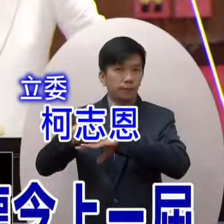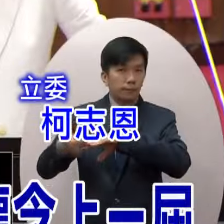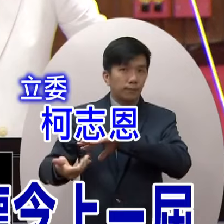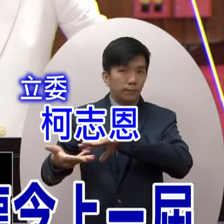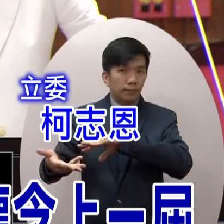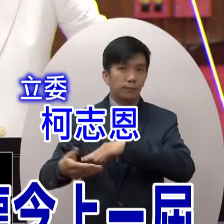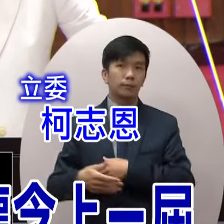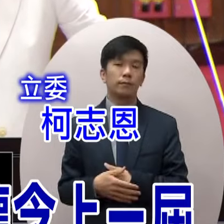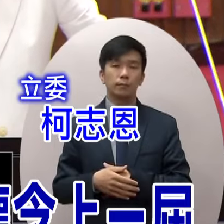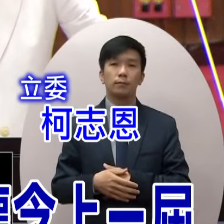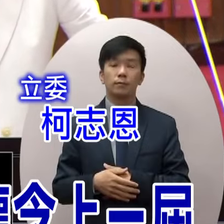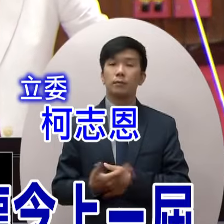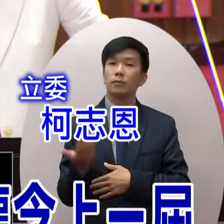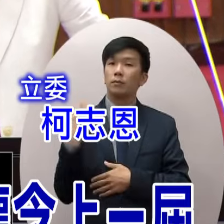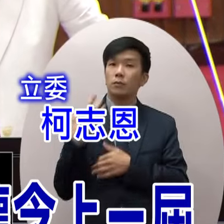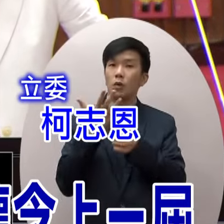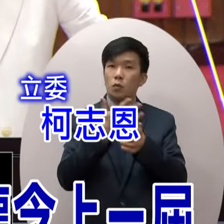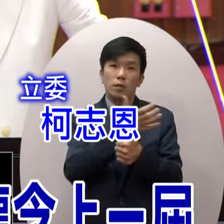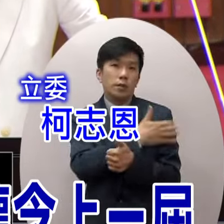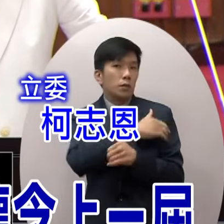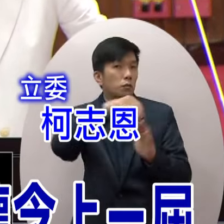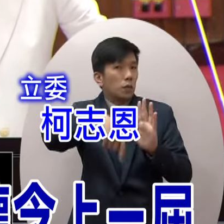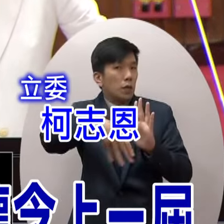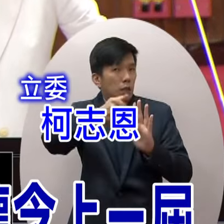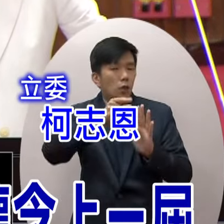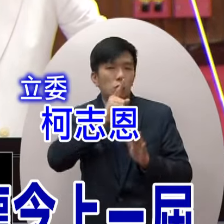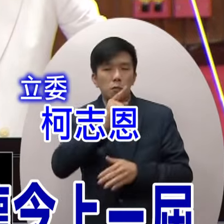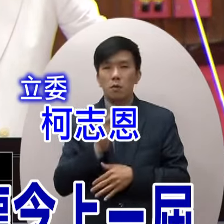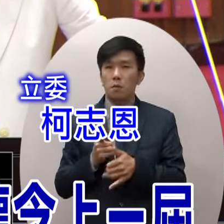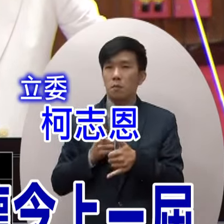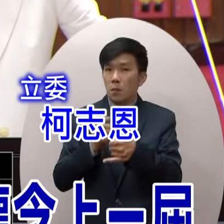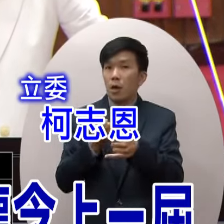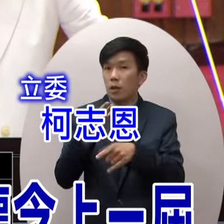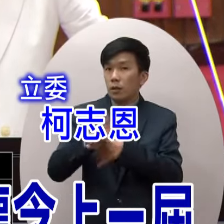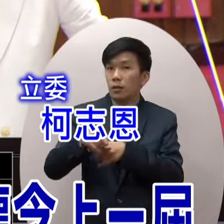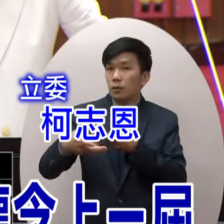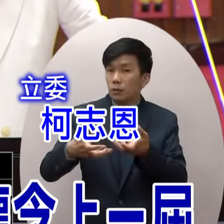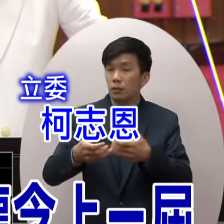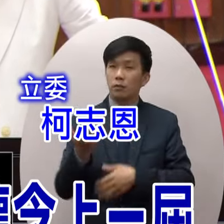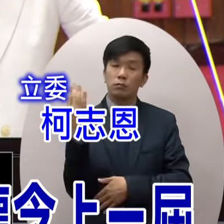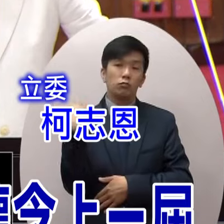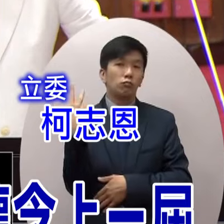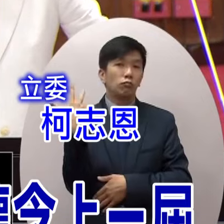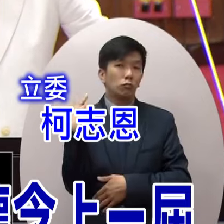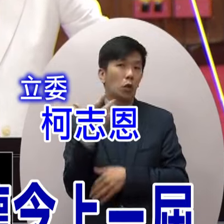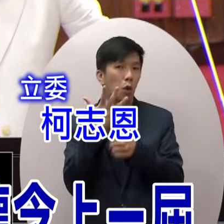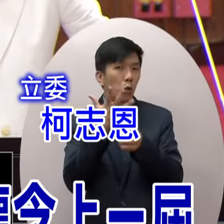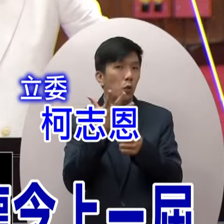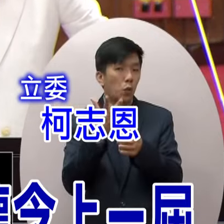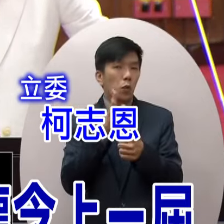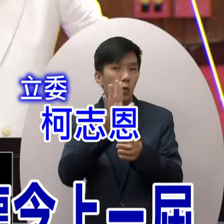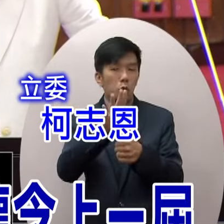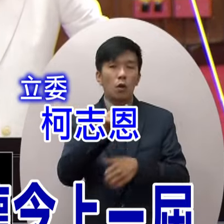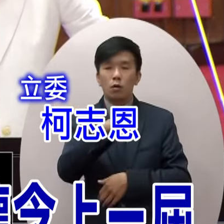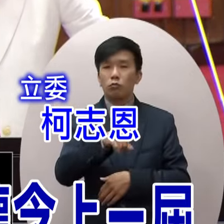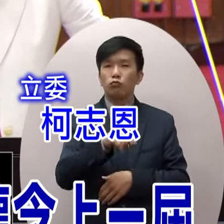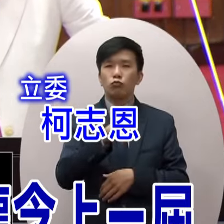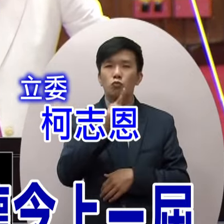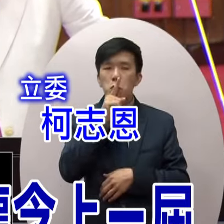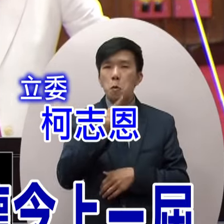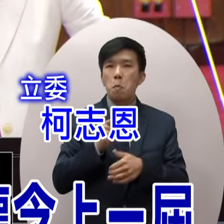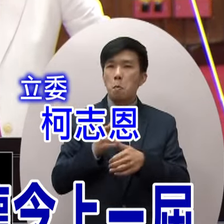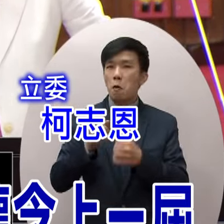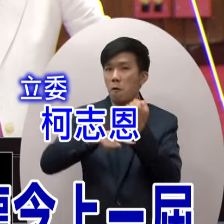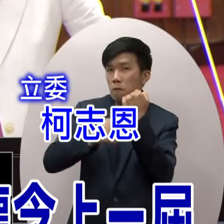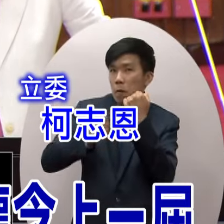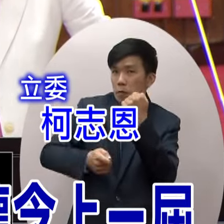我上次问过陈建仁院长有关于死刑的问题，我想上个礼拜我们的洪孟楷委员也问过你，但是呢，你对于死刑你都还是认